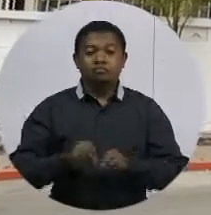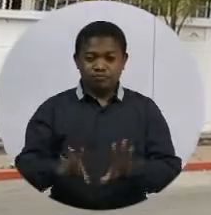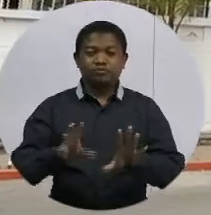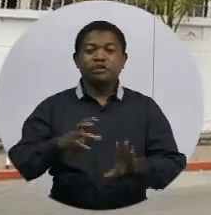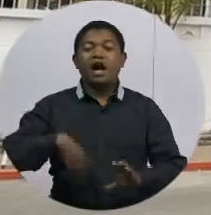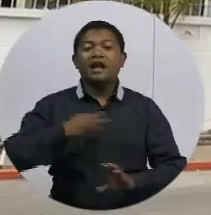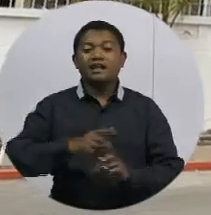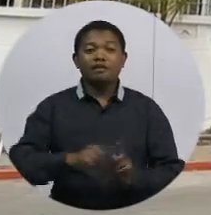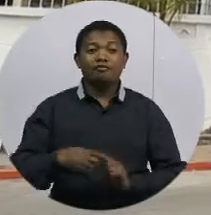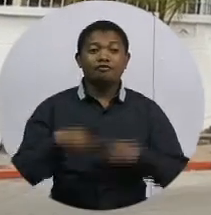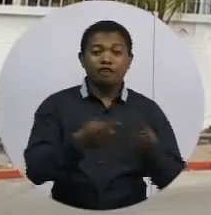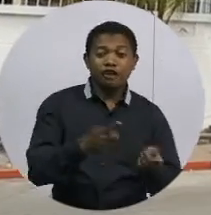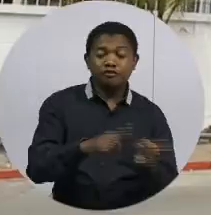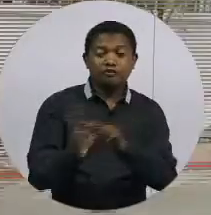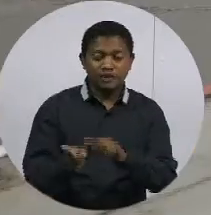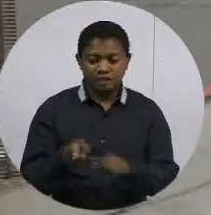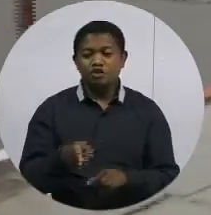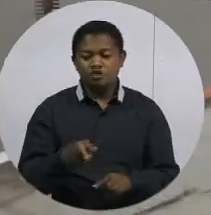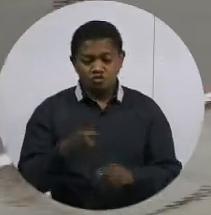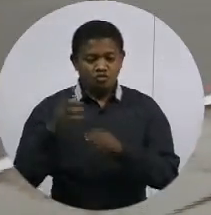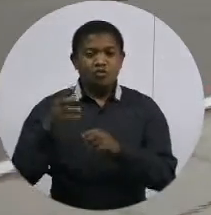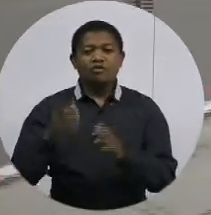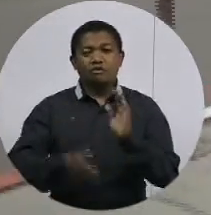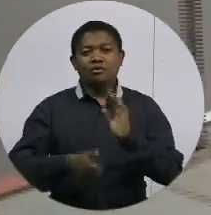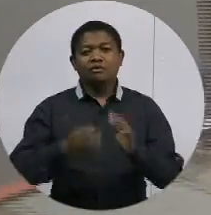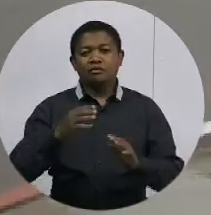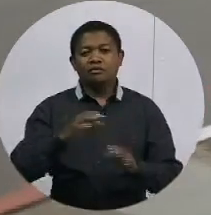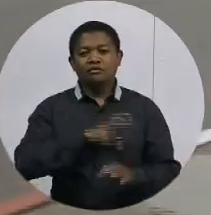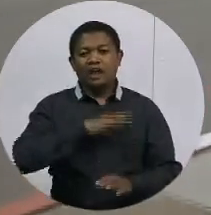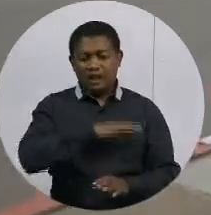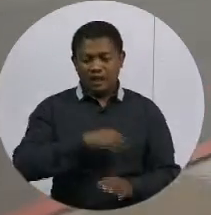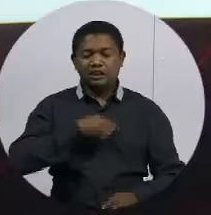koronavirus ny governemanta japonais amin'izao fotoana izao.